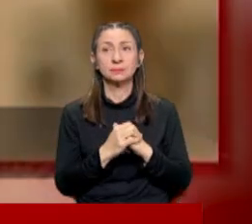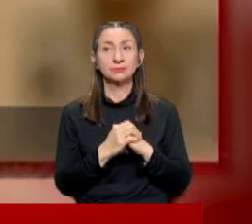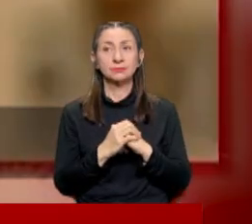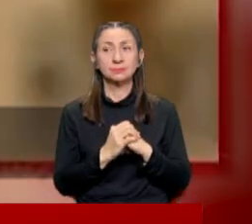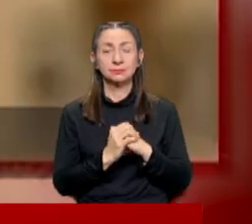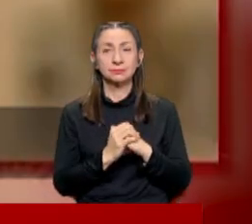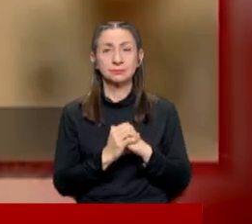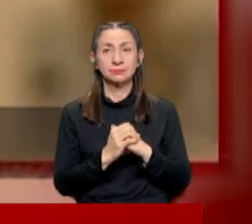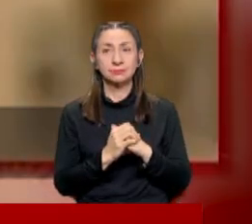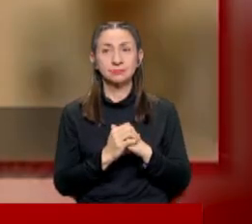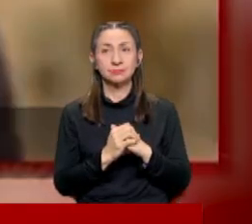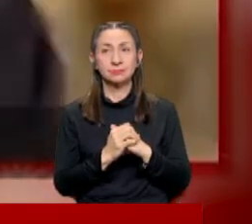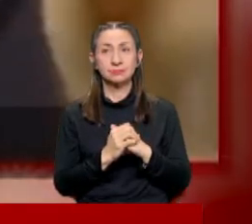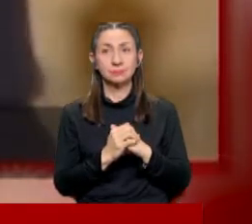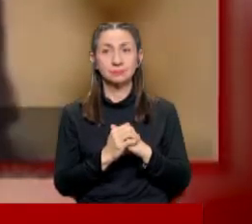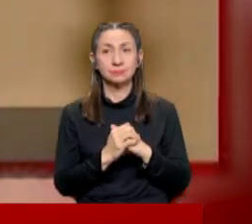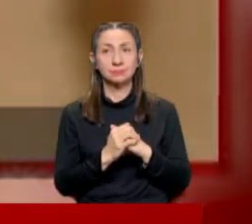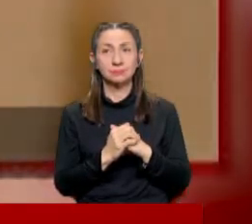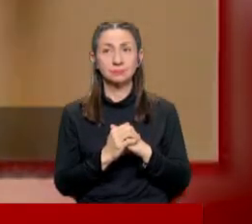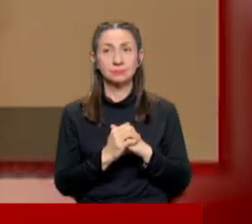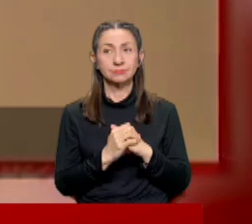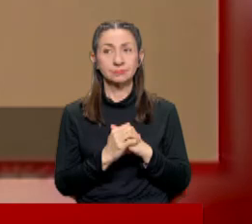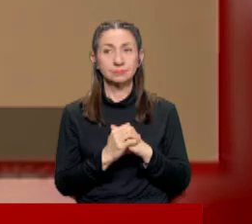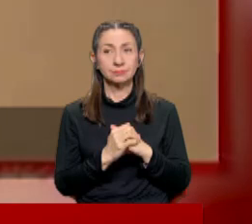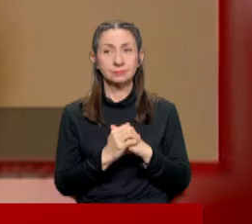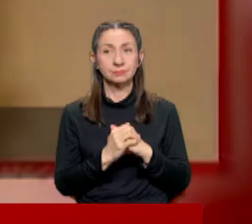Evet. Kısa bir.